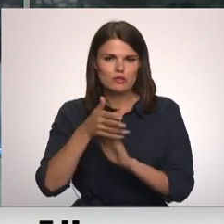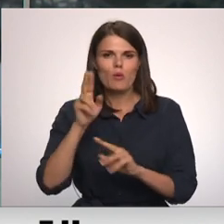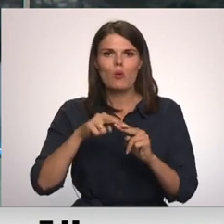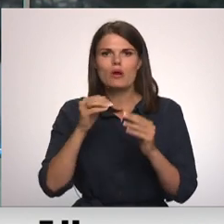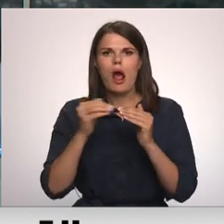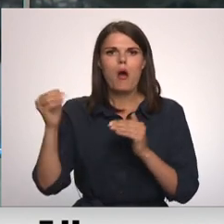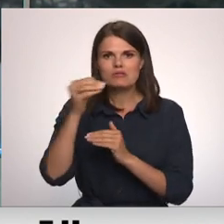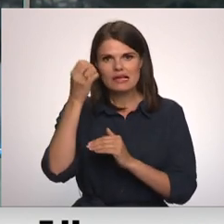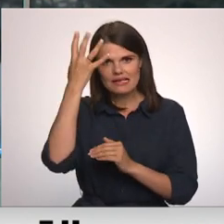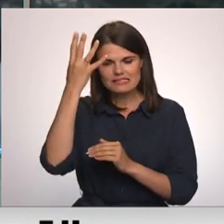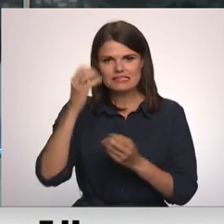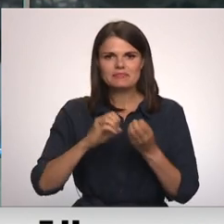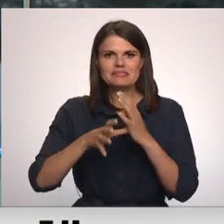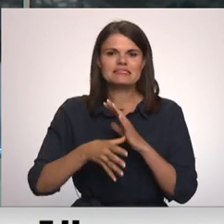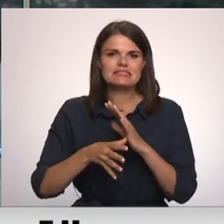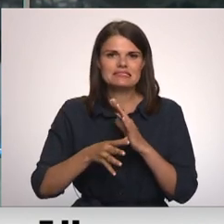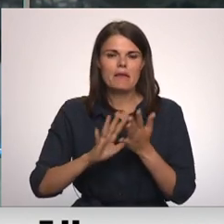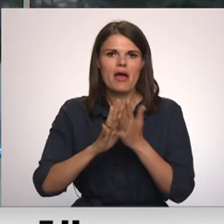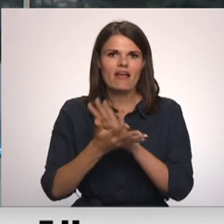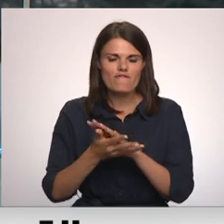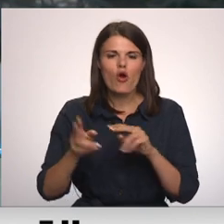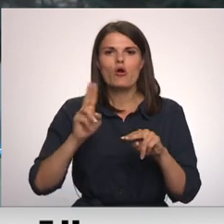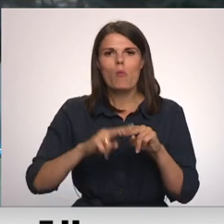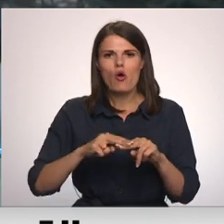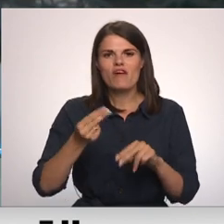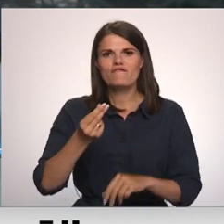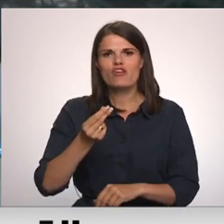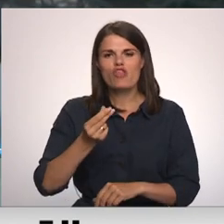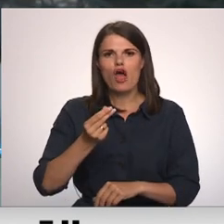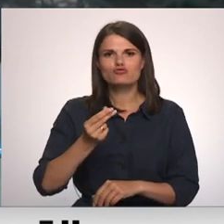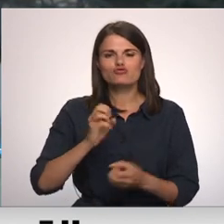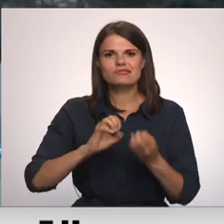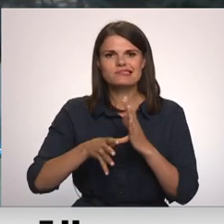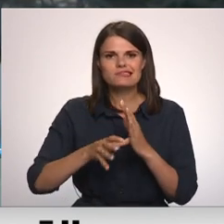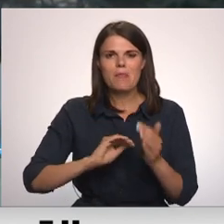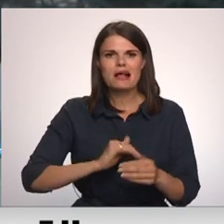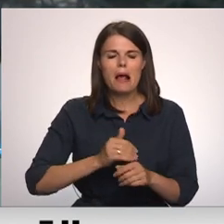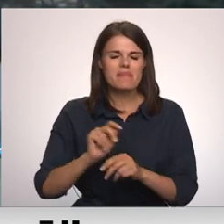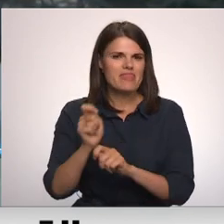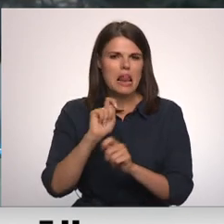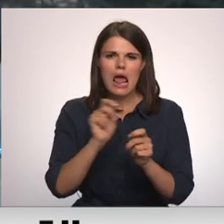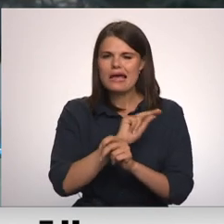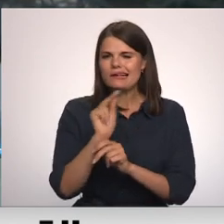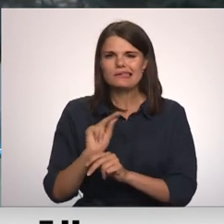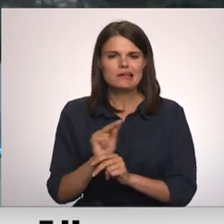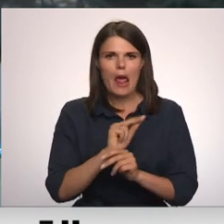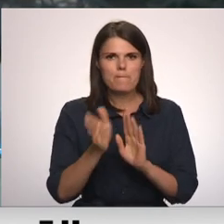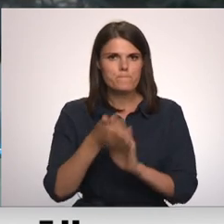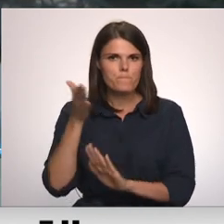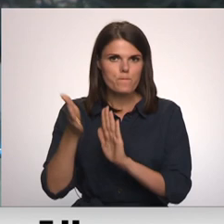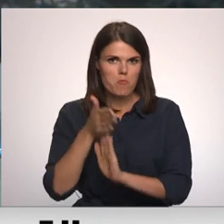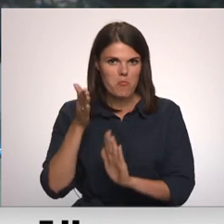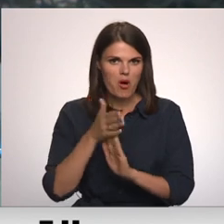izglītības sistēmas reformu un finanšu sektora kapitālo remontu. Savukārt investoru kritiku valdību un Saeimu esot